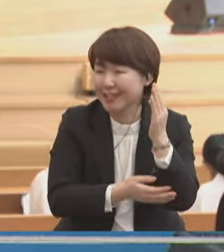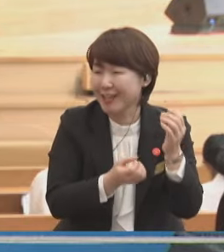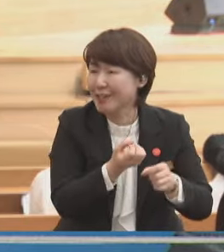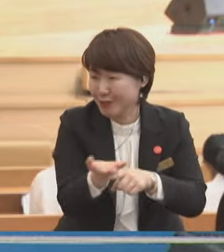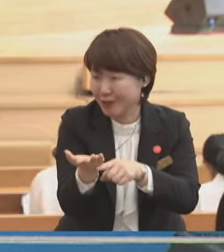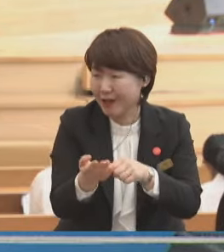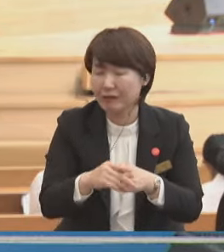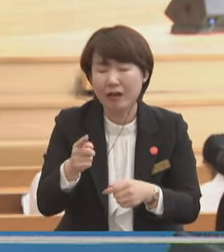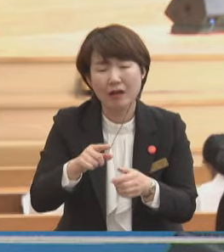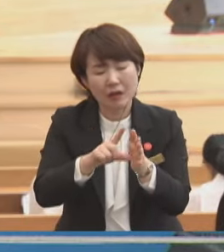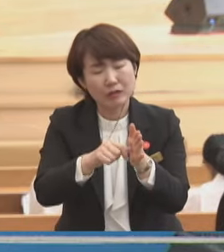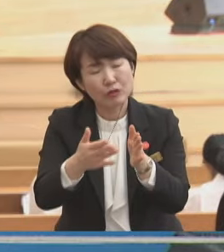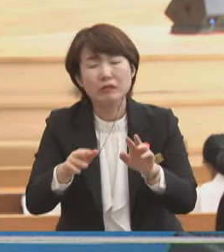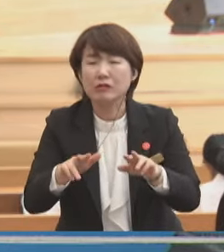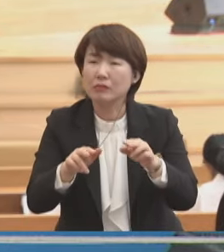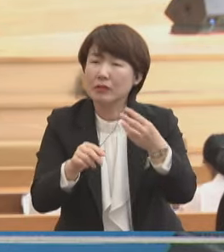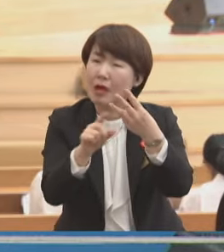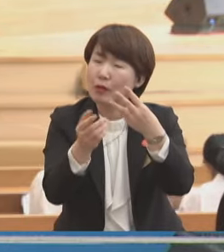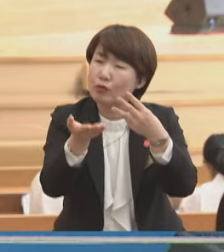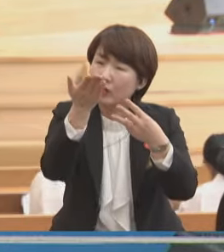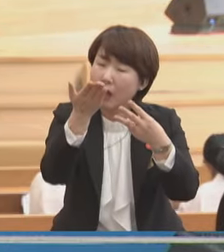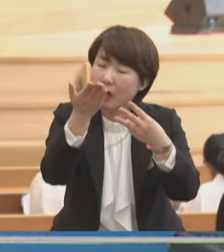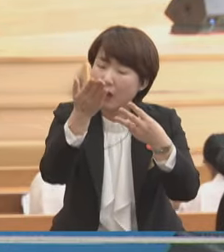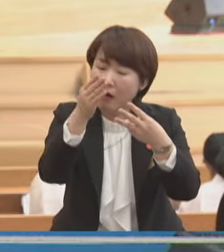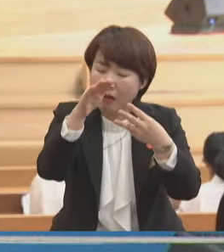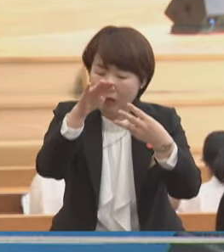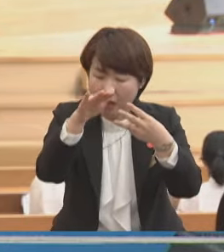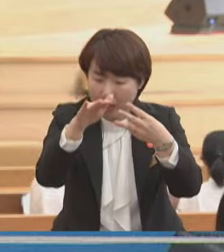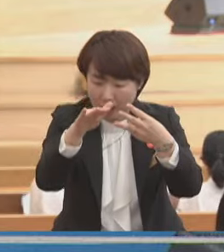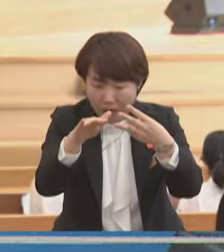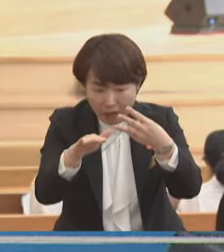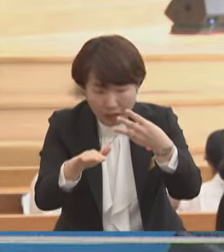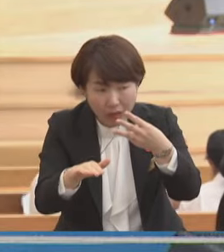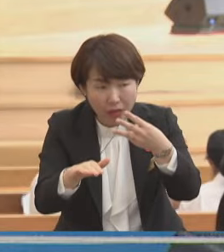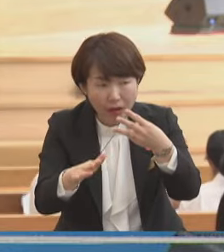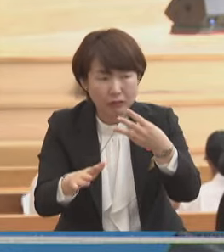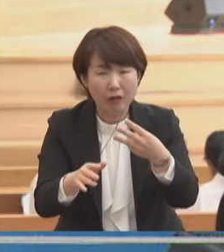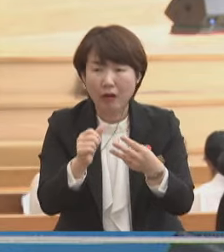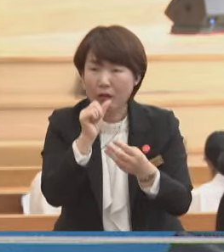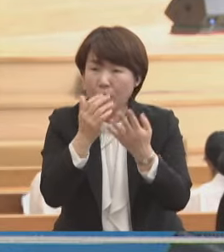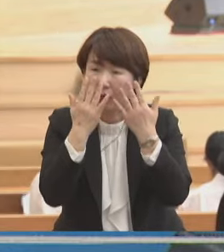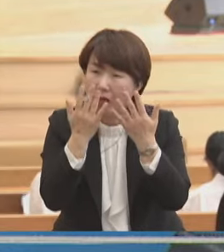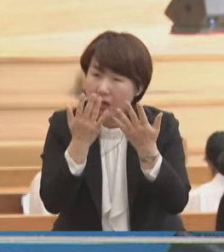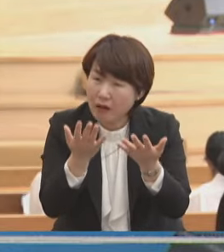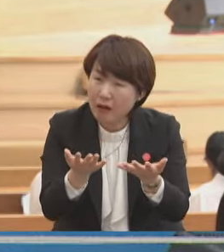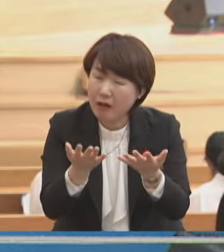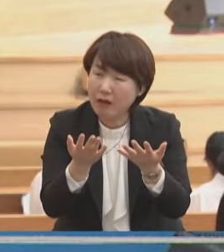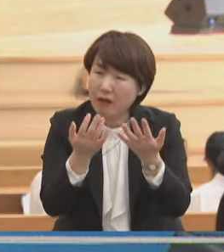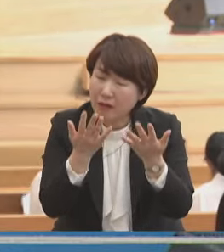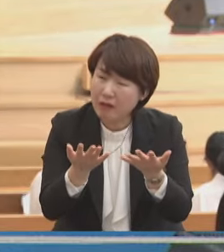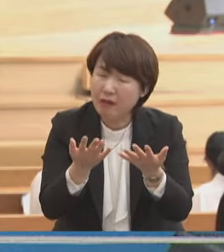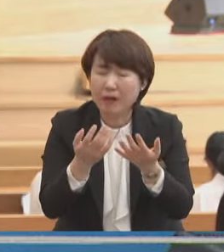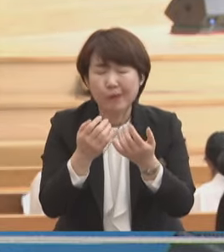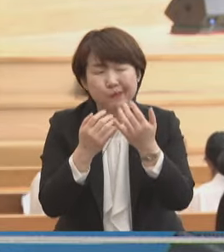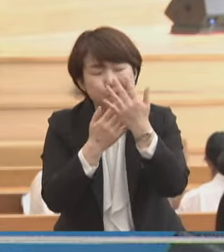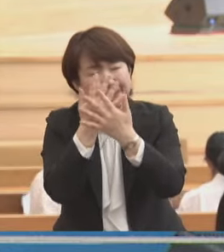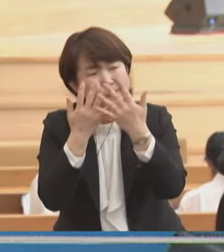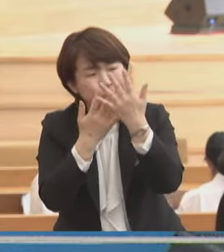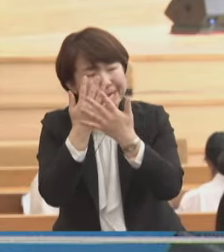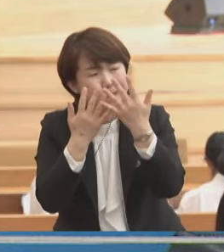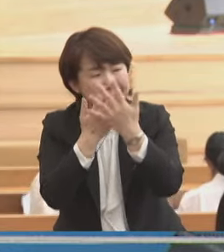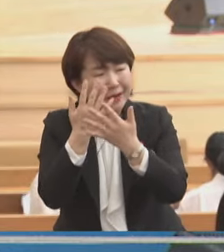시간이 흐르고 지금 3월 말이 다가오는데 수영 소문이 열릴 기미가 전혀 안 보여요